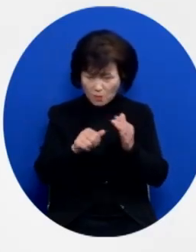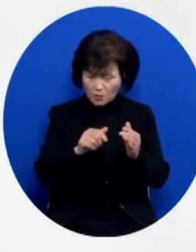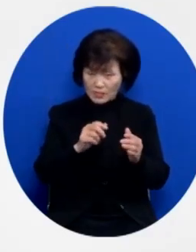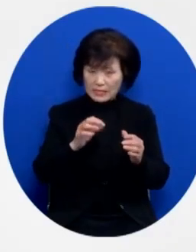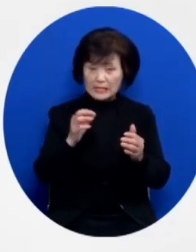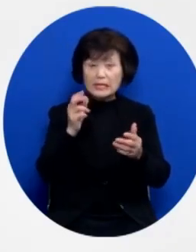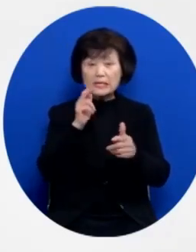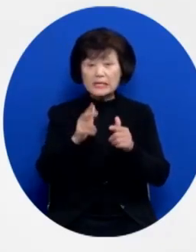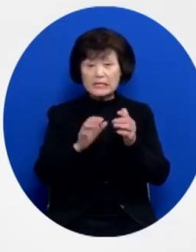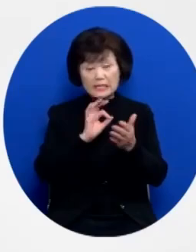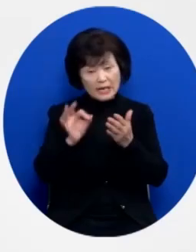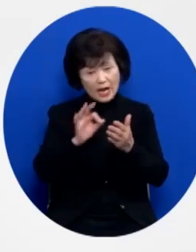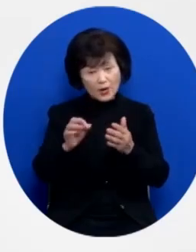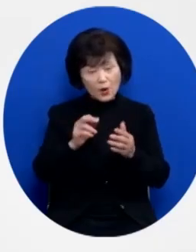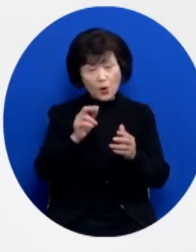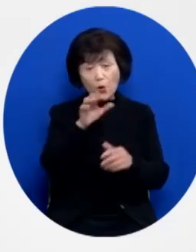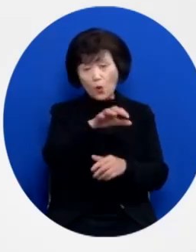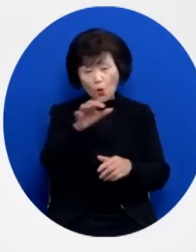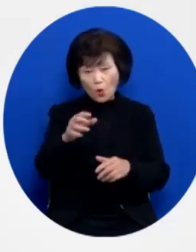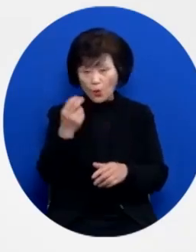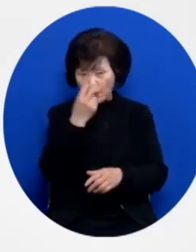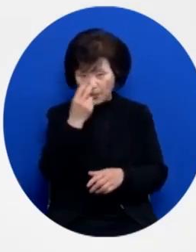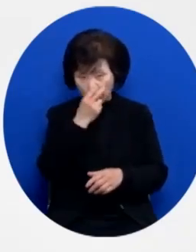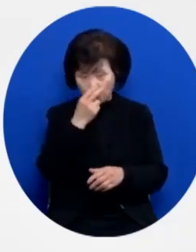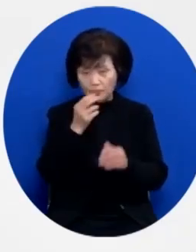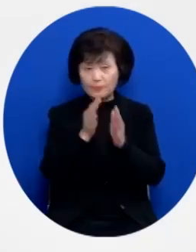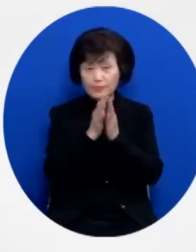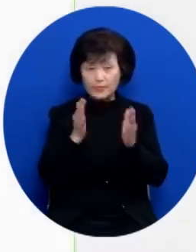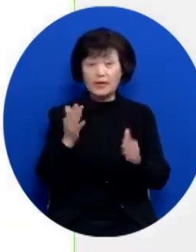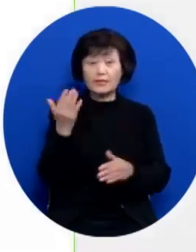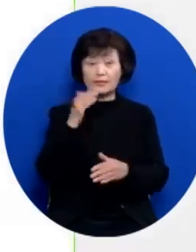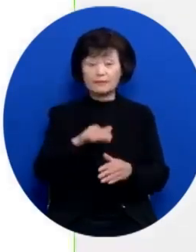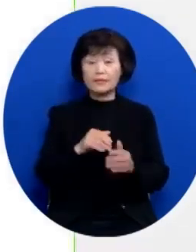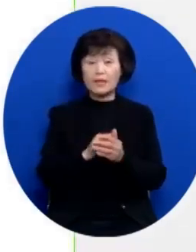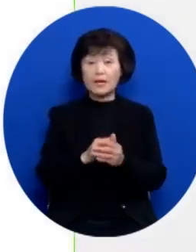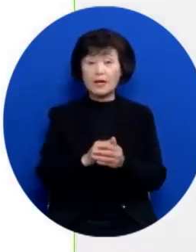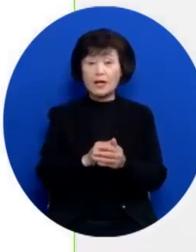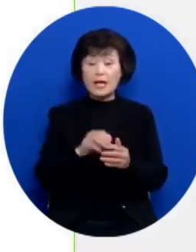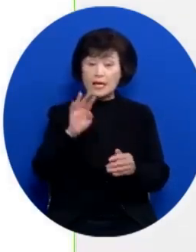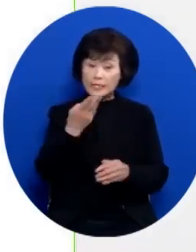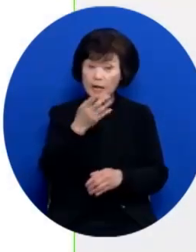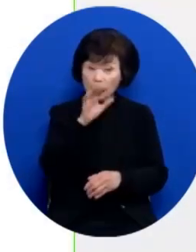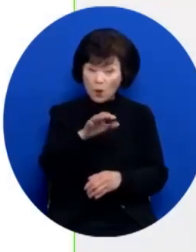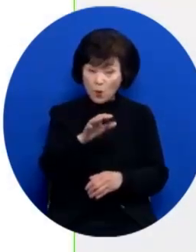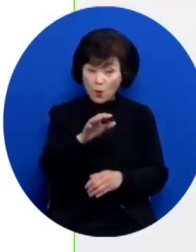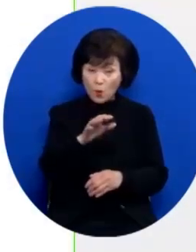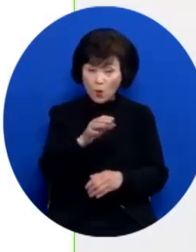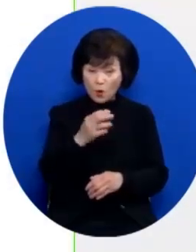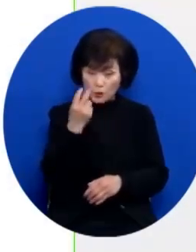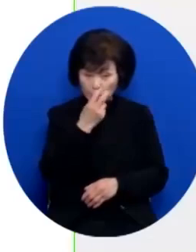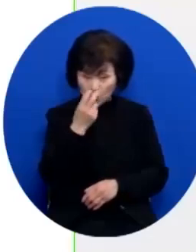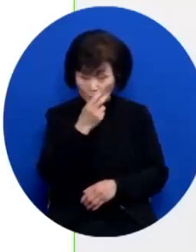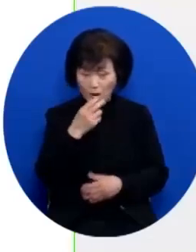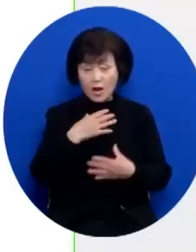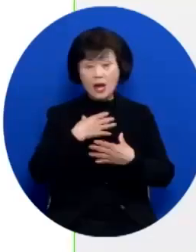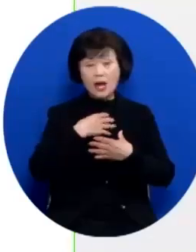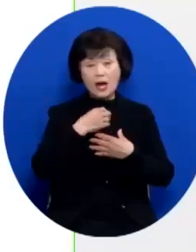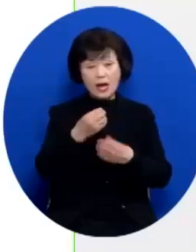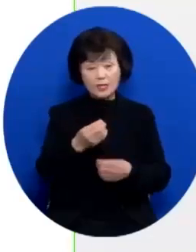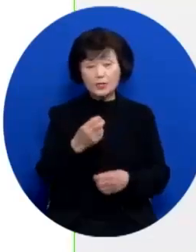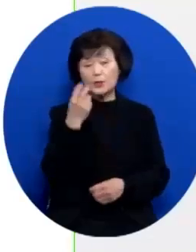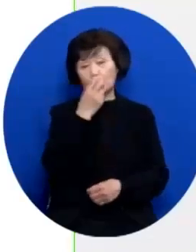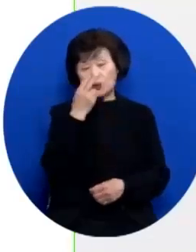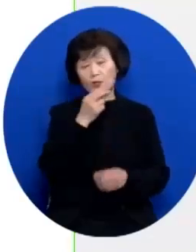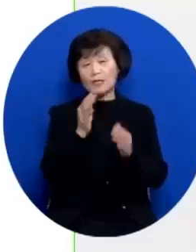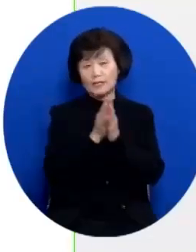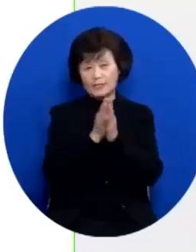예방하기 위해 6월 16일까지 전국 유해 화학물질 취급 사업장 400곳을 대상으로 안전실태를 점검한다고